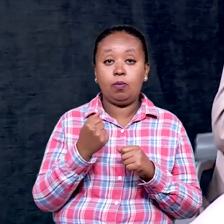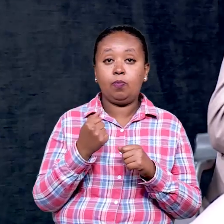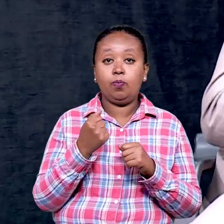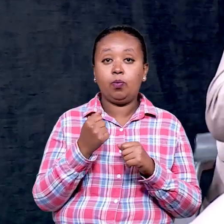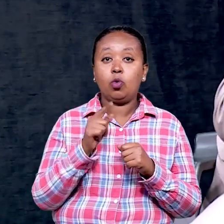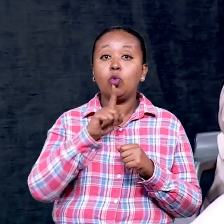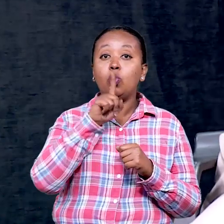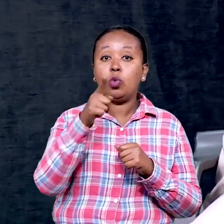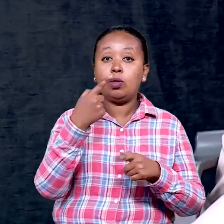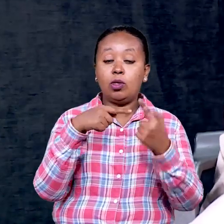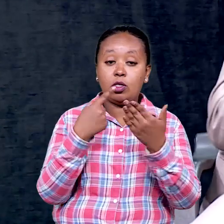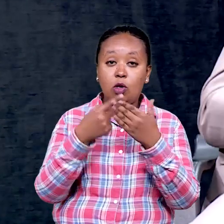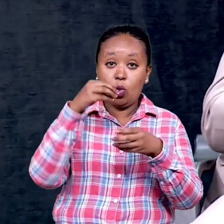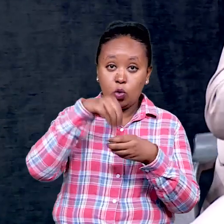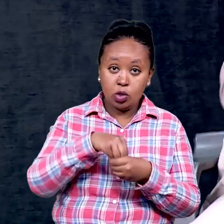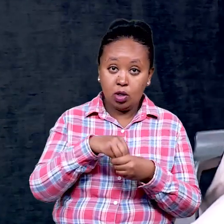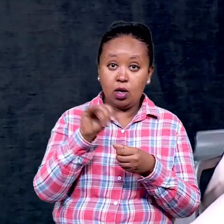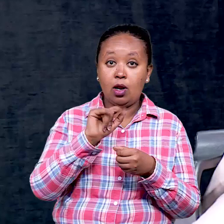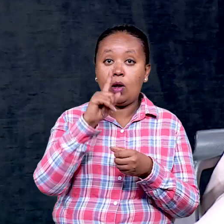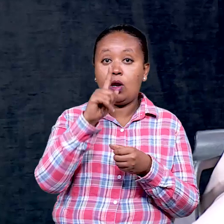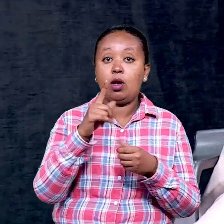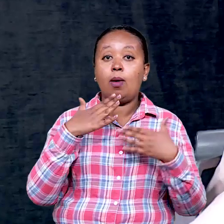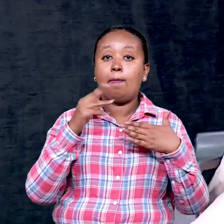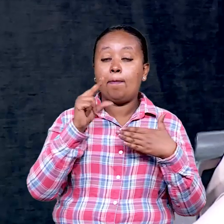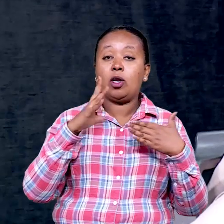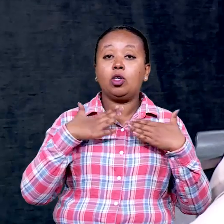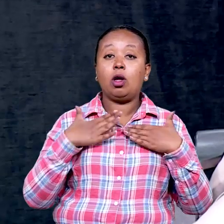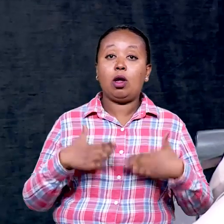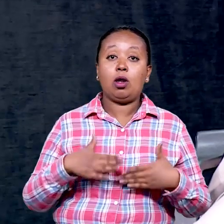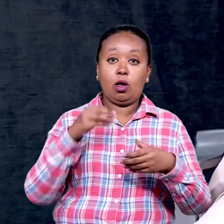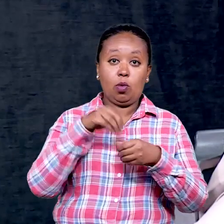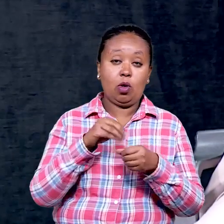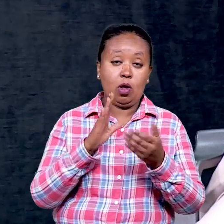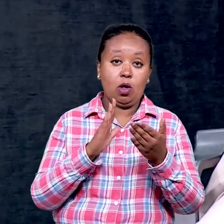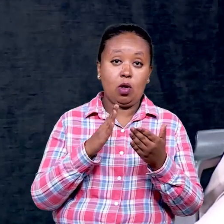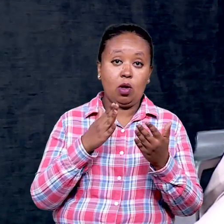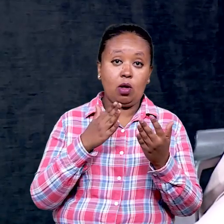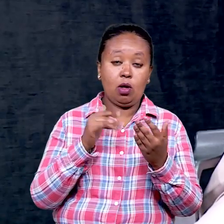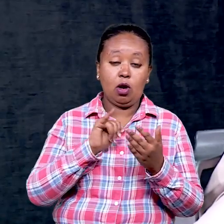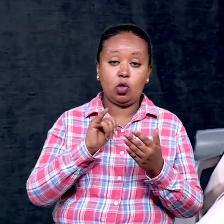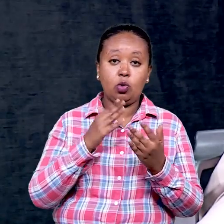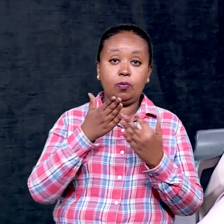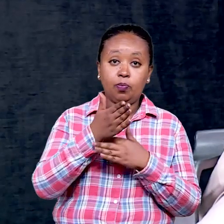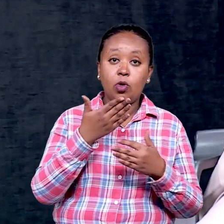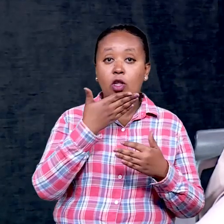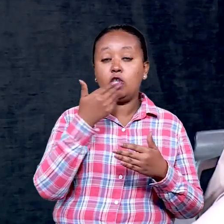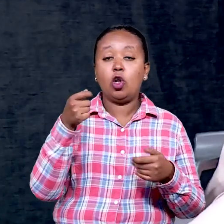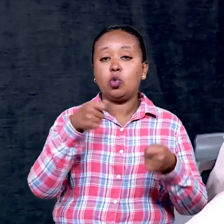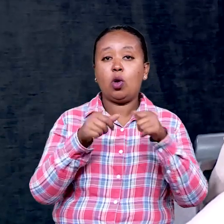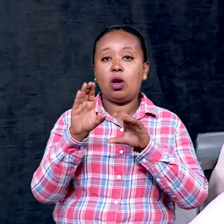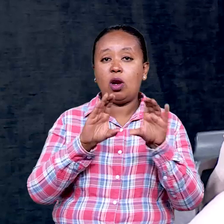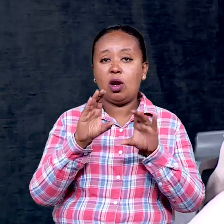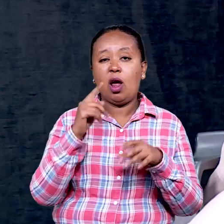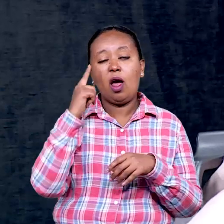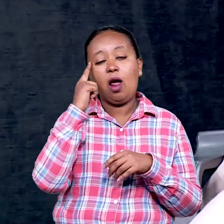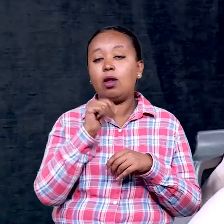የነበረው እንትኑን እውን ሲመጣ እዛ ውስጥ ገብቶ እንደ አንድ ስቴክሆልደር ገብቶ የበኩሉን የተሻለ አስተዋጽኦ